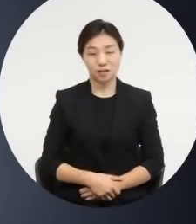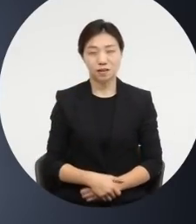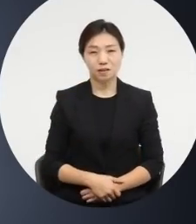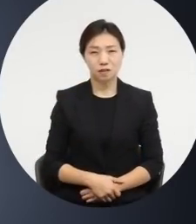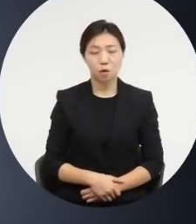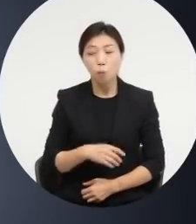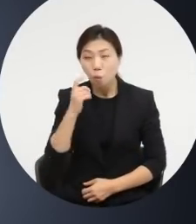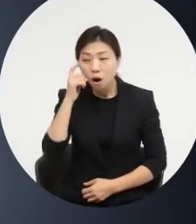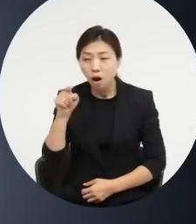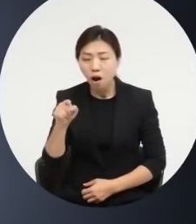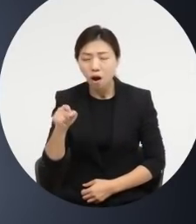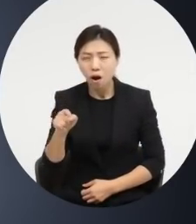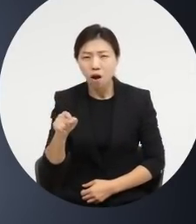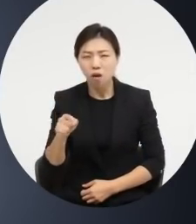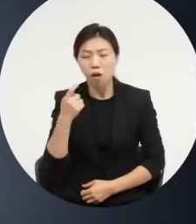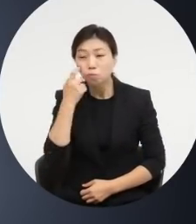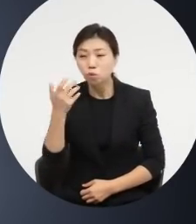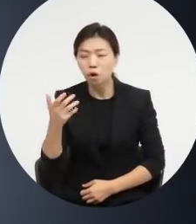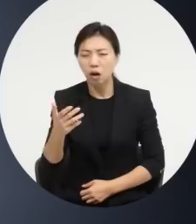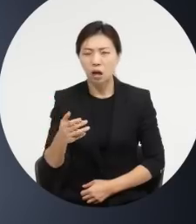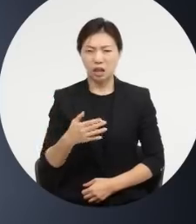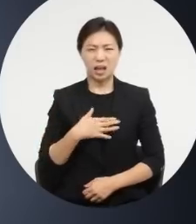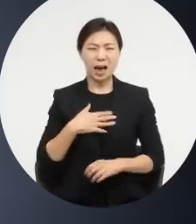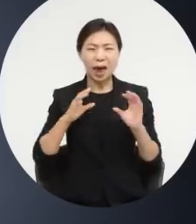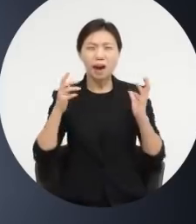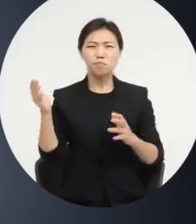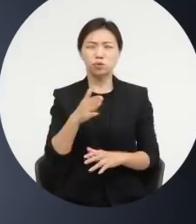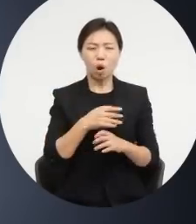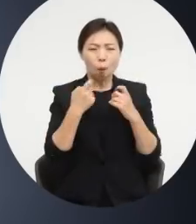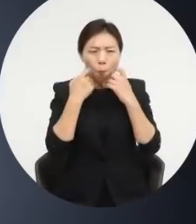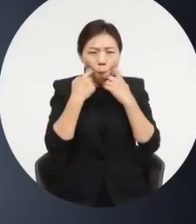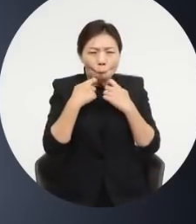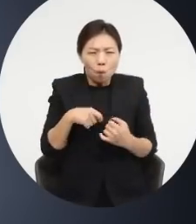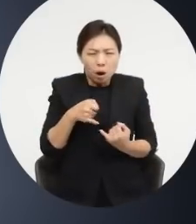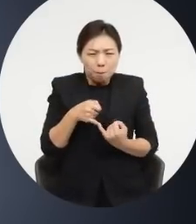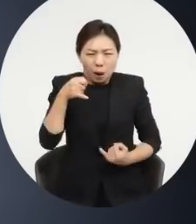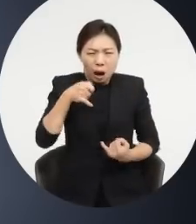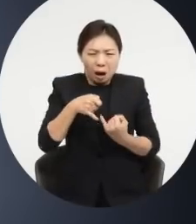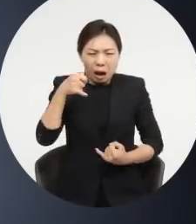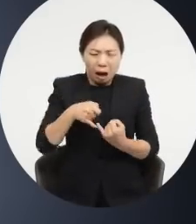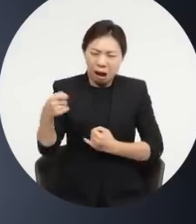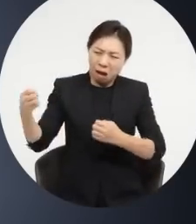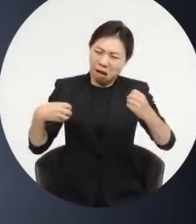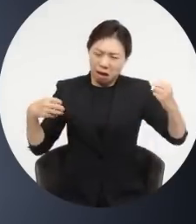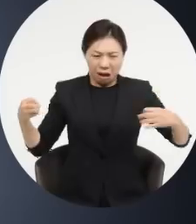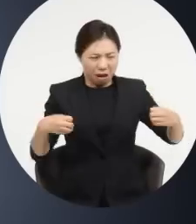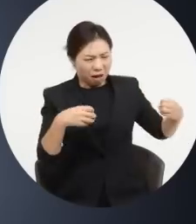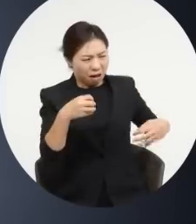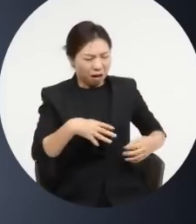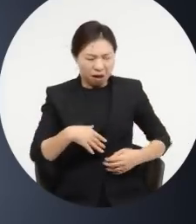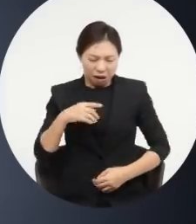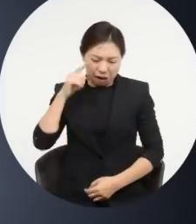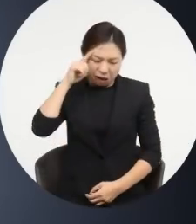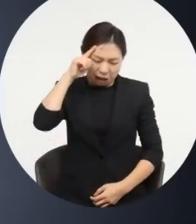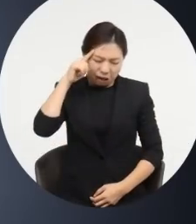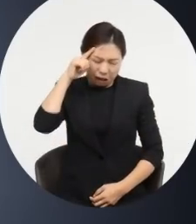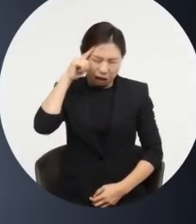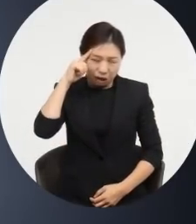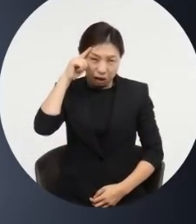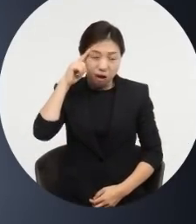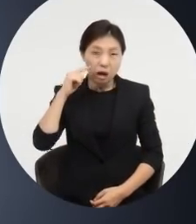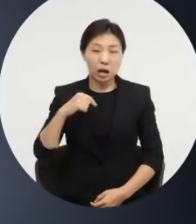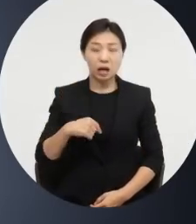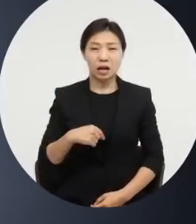그러니까 어릴 때부터 너무 말랐다고, 너무 삐쩍 말랐다 이 소리를 너무 많이 들어서